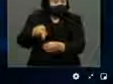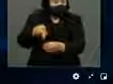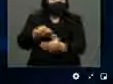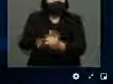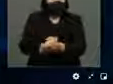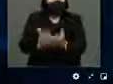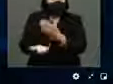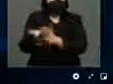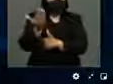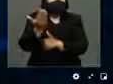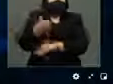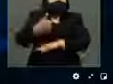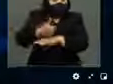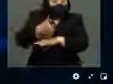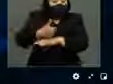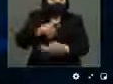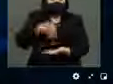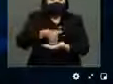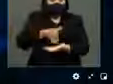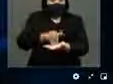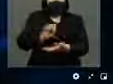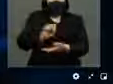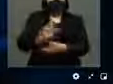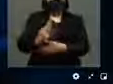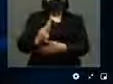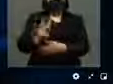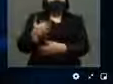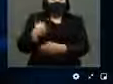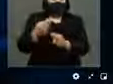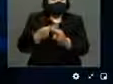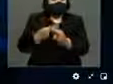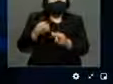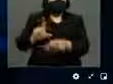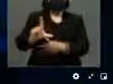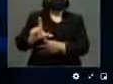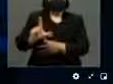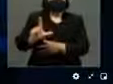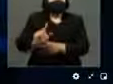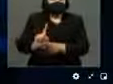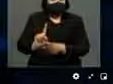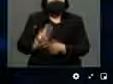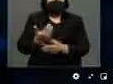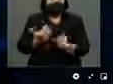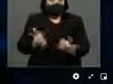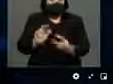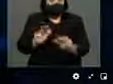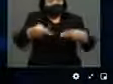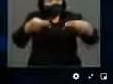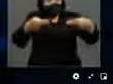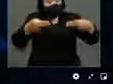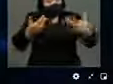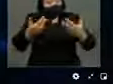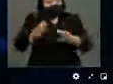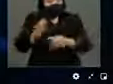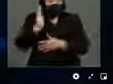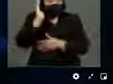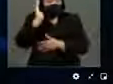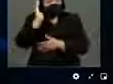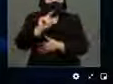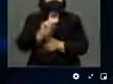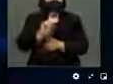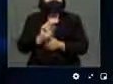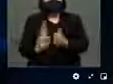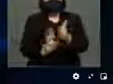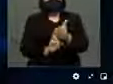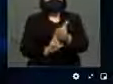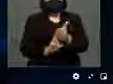ผอ.สปก.สบค.ท่านพลเอกณัฐพลนาคพาณิชย์นะครับก็ไ วิดีโอคอลต่อตรงกับทางท่านร